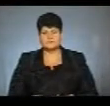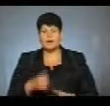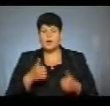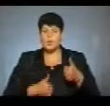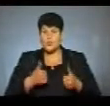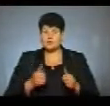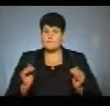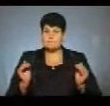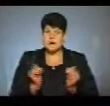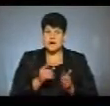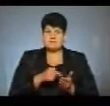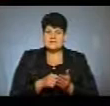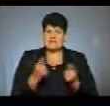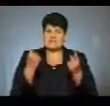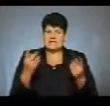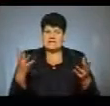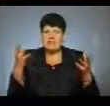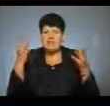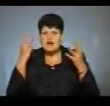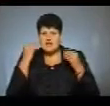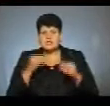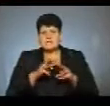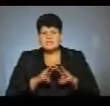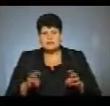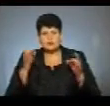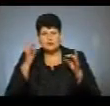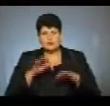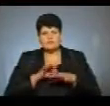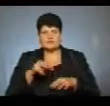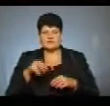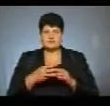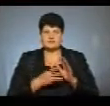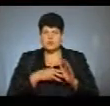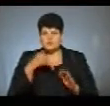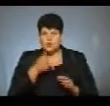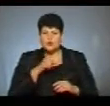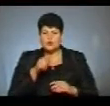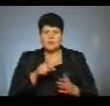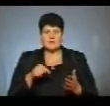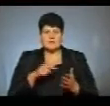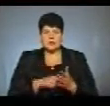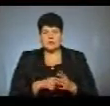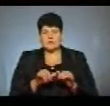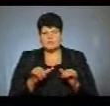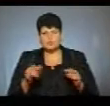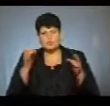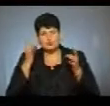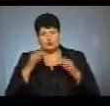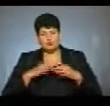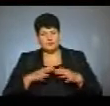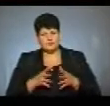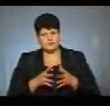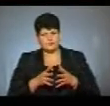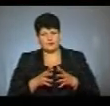Конкурс «Малі міста. Великі враження» Міністерство культури проводить із 2018 року. Його мета – розвиток культурного простору України,